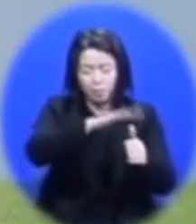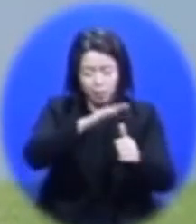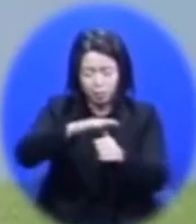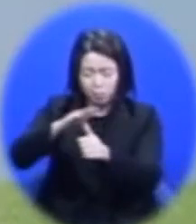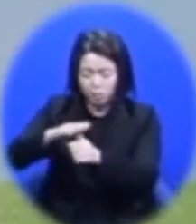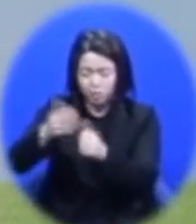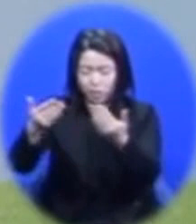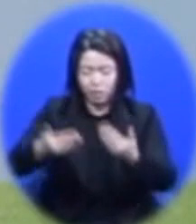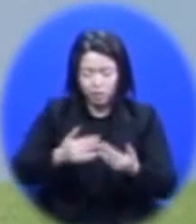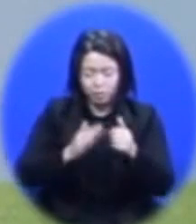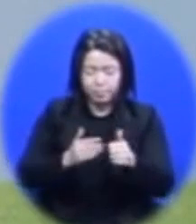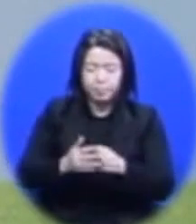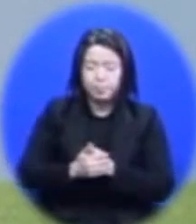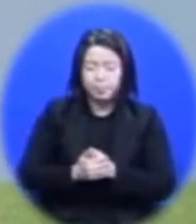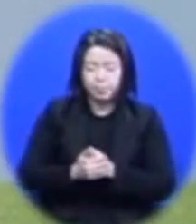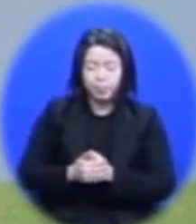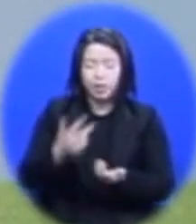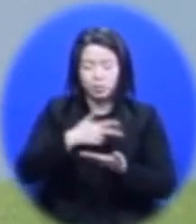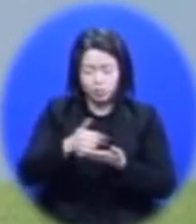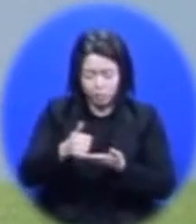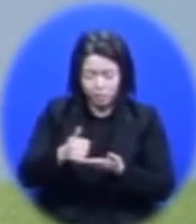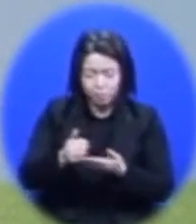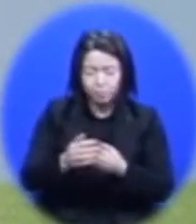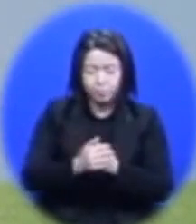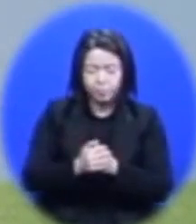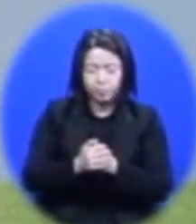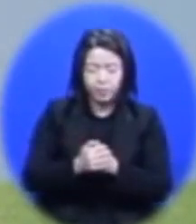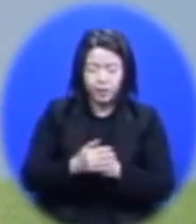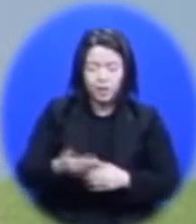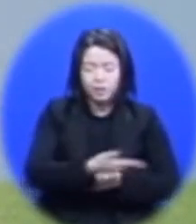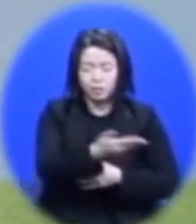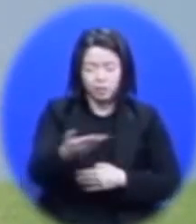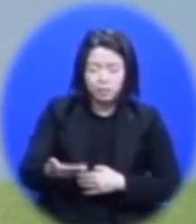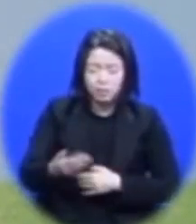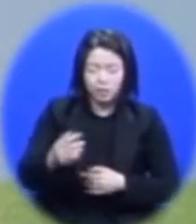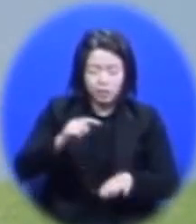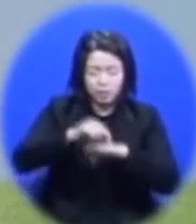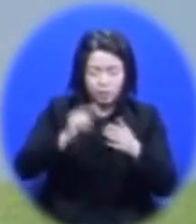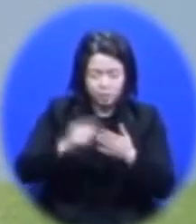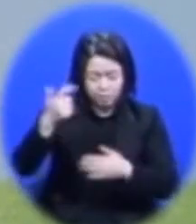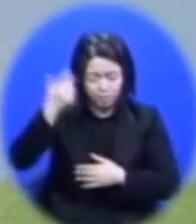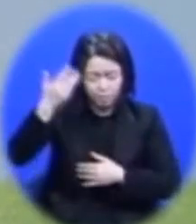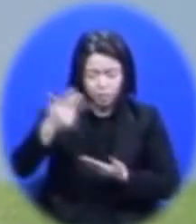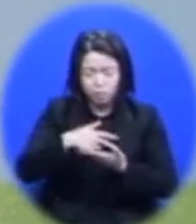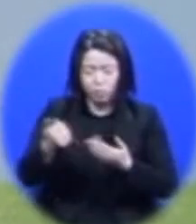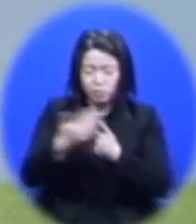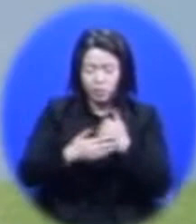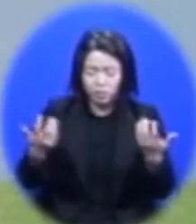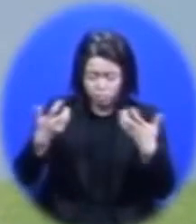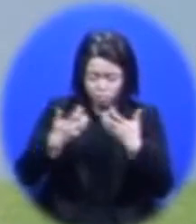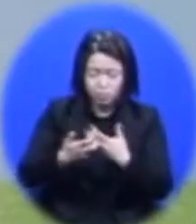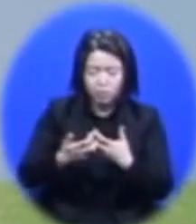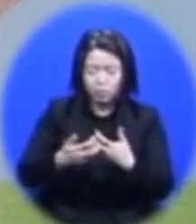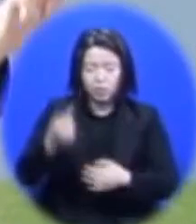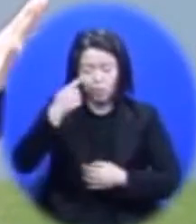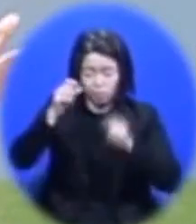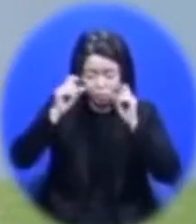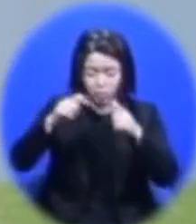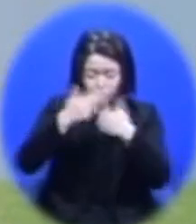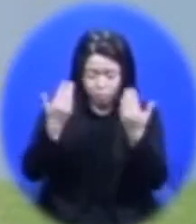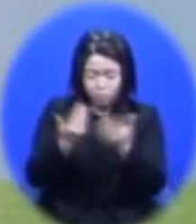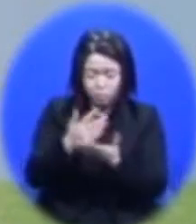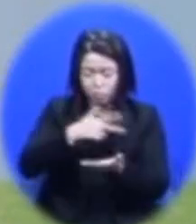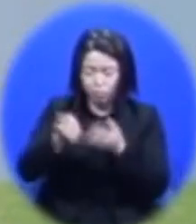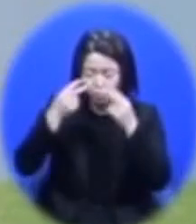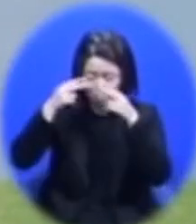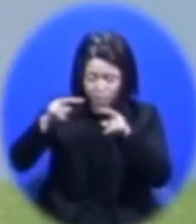안수해 주셔서 주님, 저들의 심령 속에 주의 은혜가 충만하게 하시고 눈을 열어 주를 온전히 바라보게